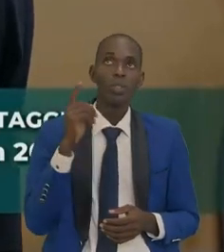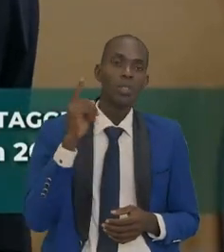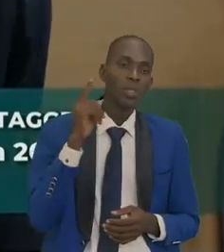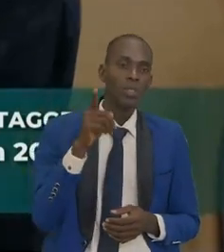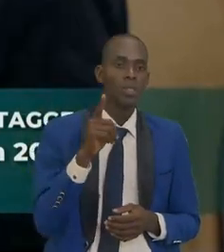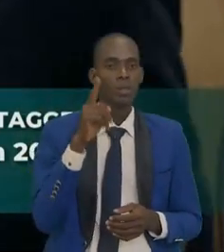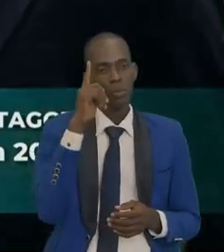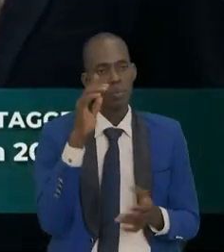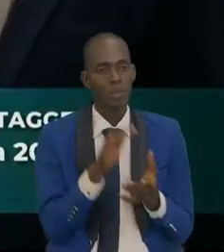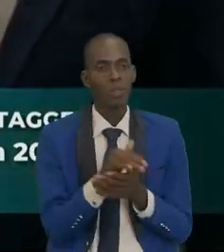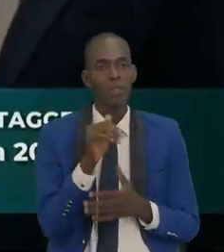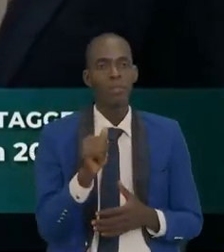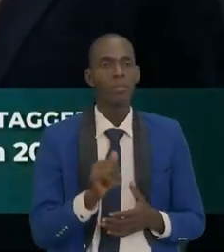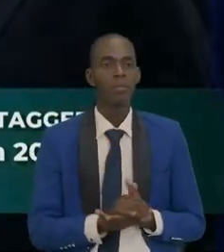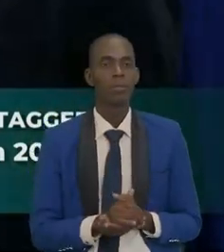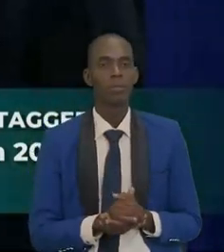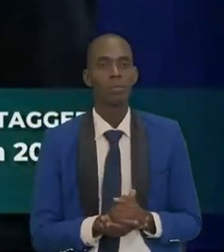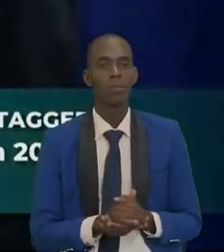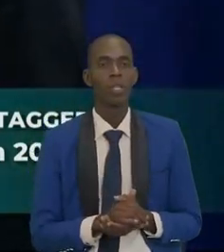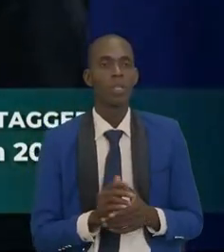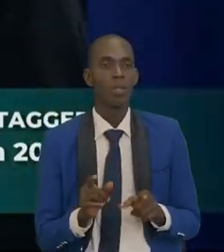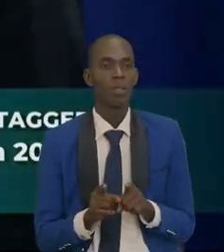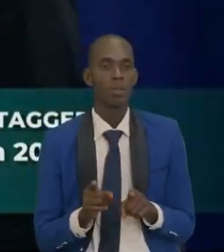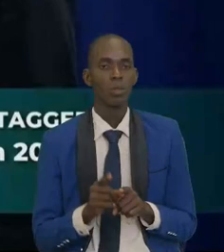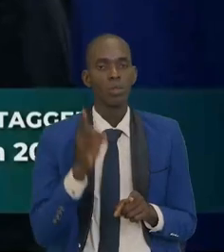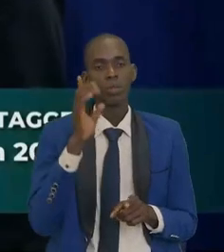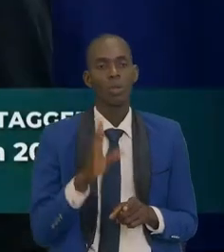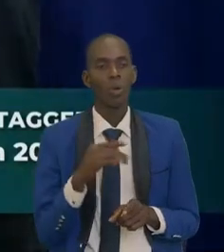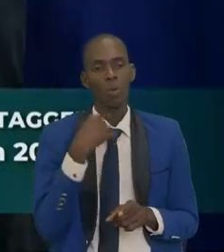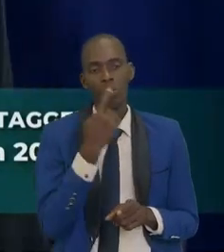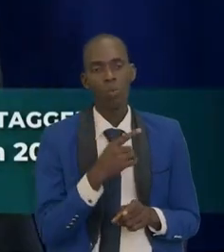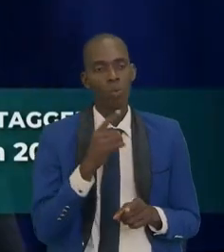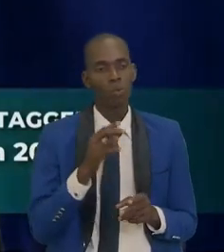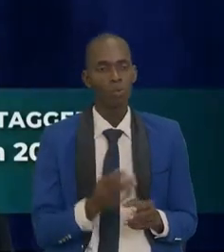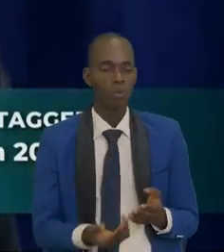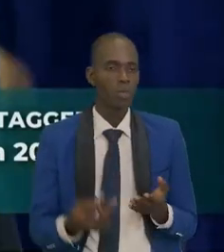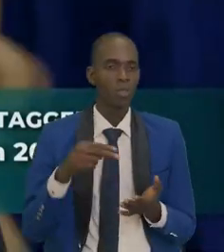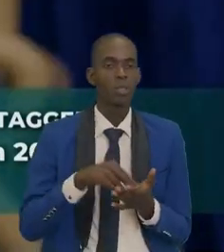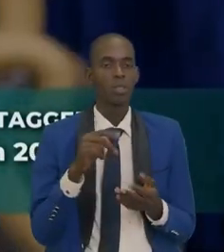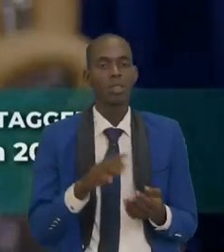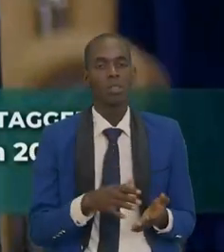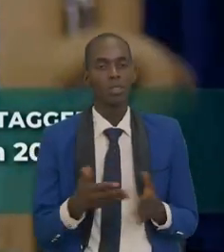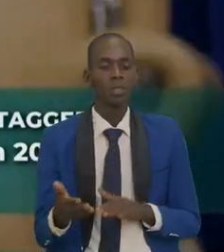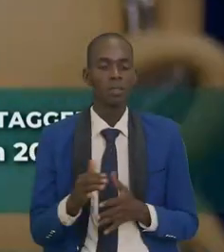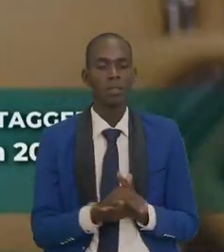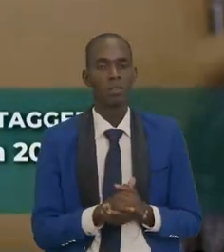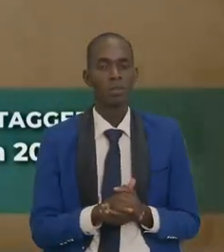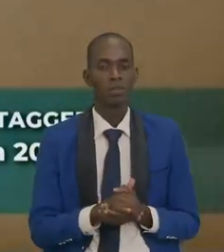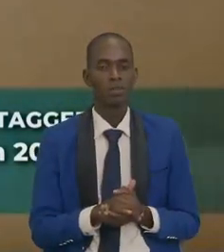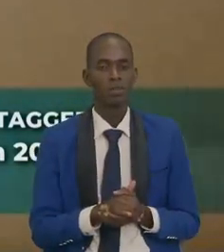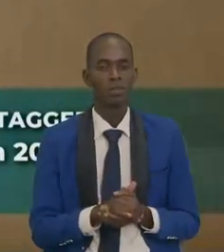Il est notre père devant celui auquel il a cru. Dieu qui donne la vie aux morts.